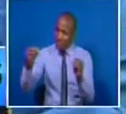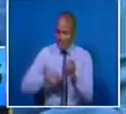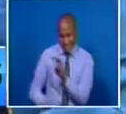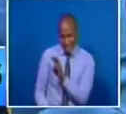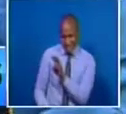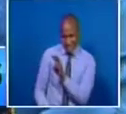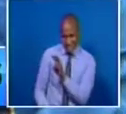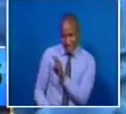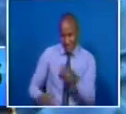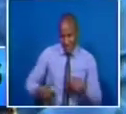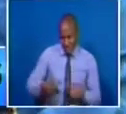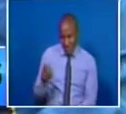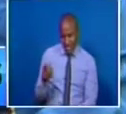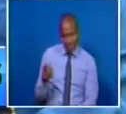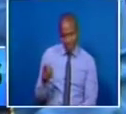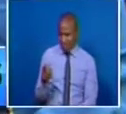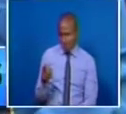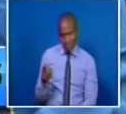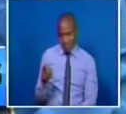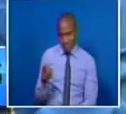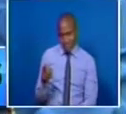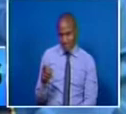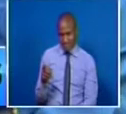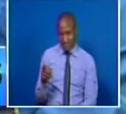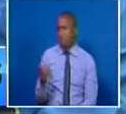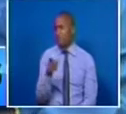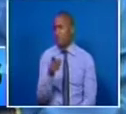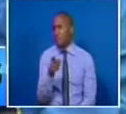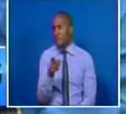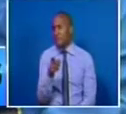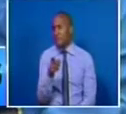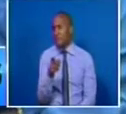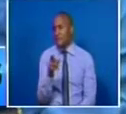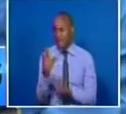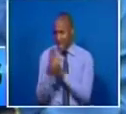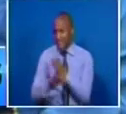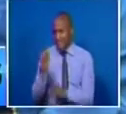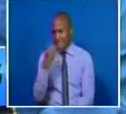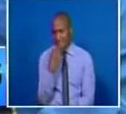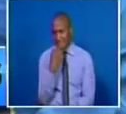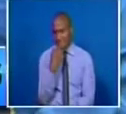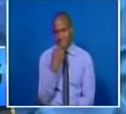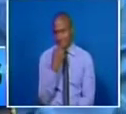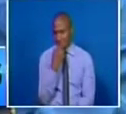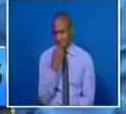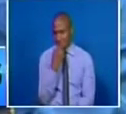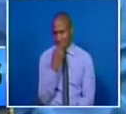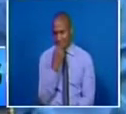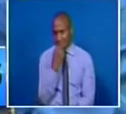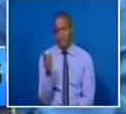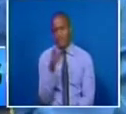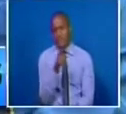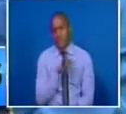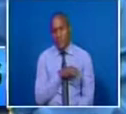condition ya vijana na vile nimeangalia condition ya nchi, nimeangalia condition